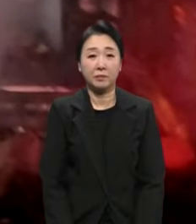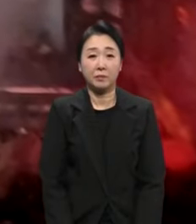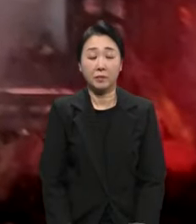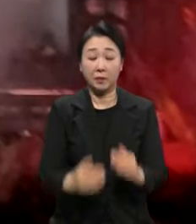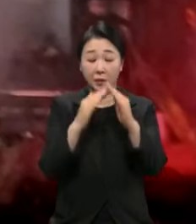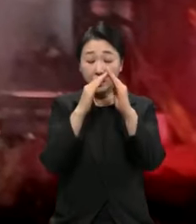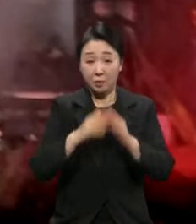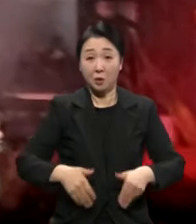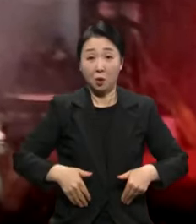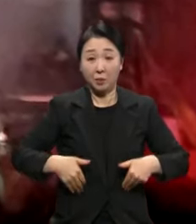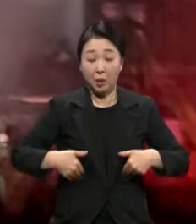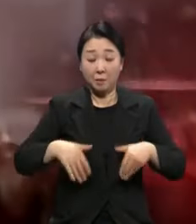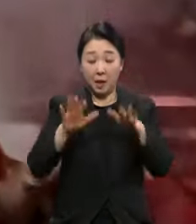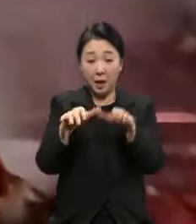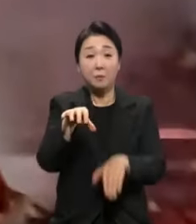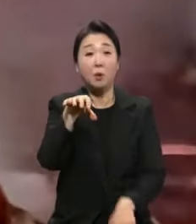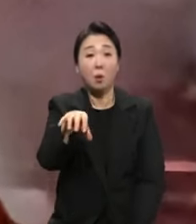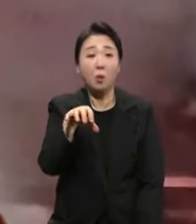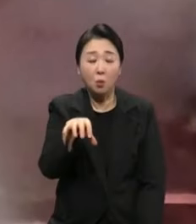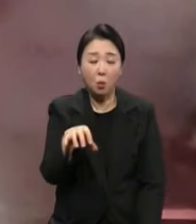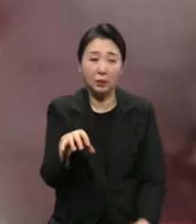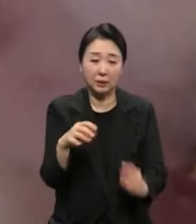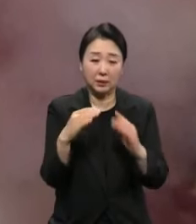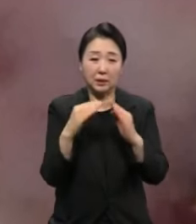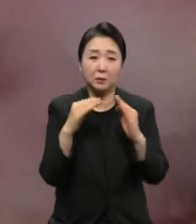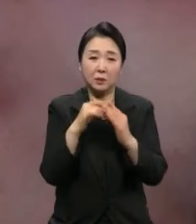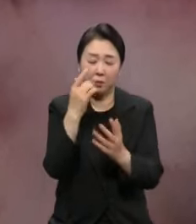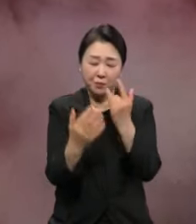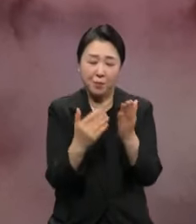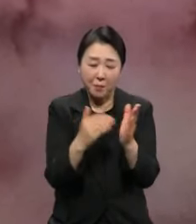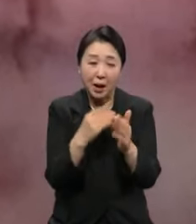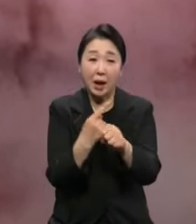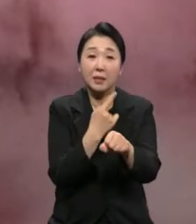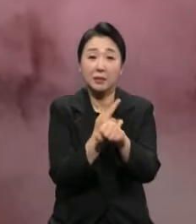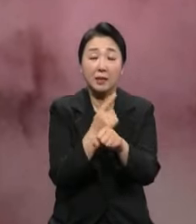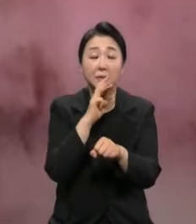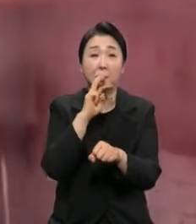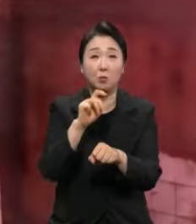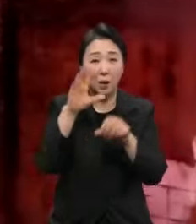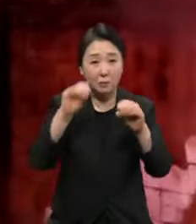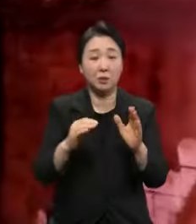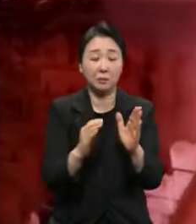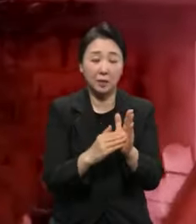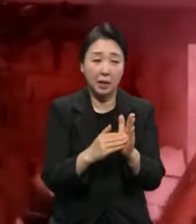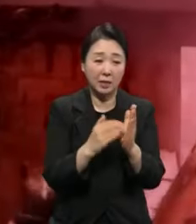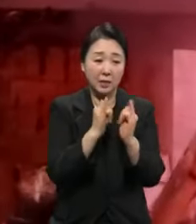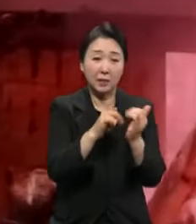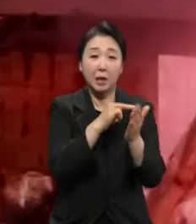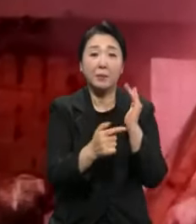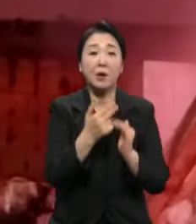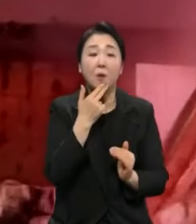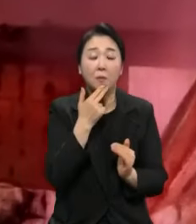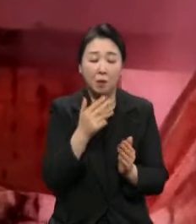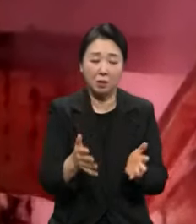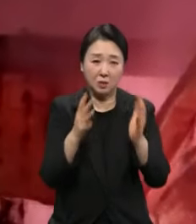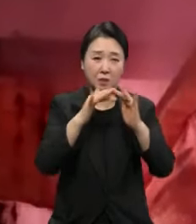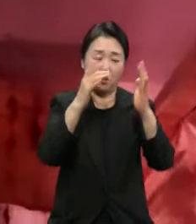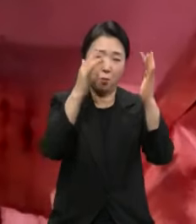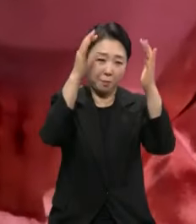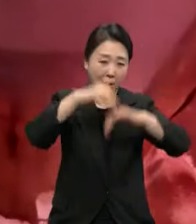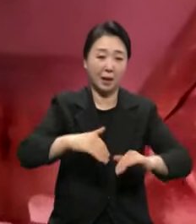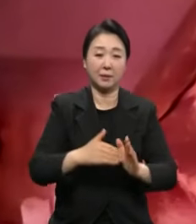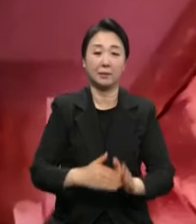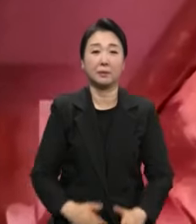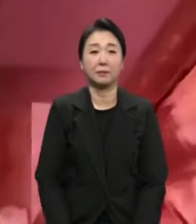한 평의 한 단독 주택에서도 부리나 36분 여만에 진화됐습니다 다행히 임명 피해는 없었지만 주택 한채가 완전히 불에